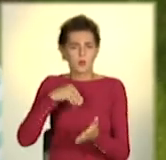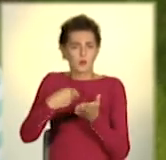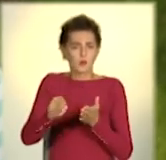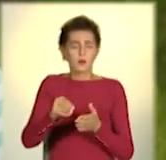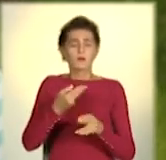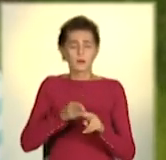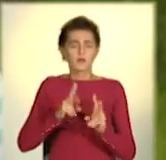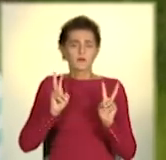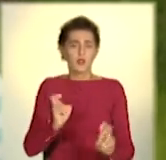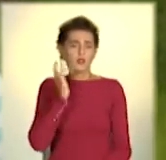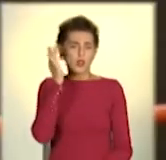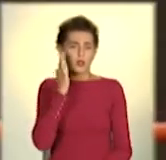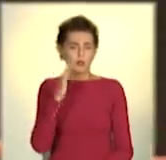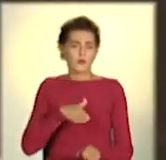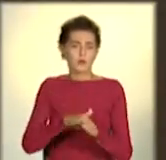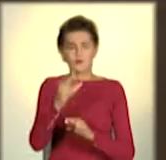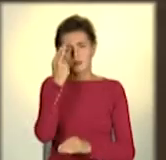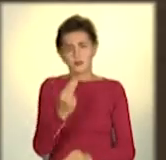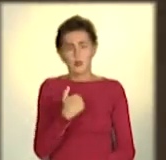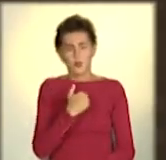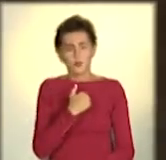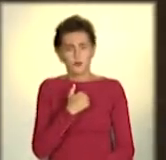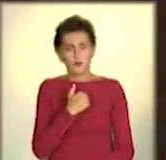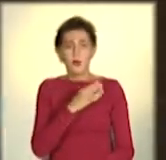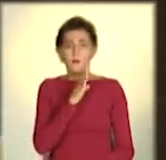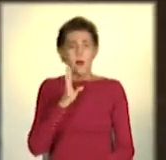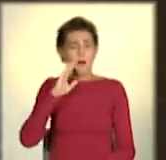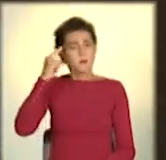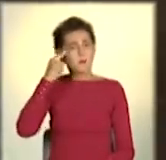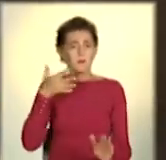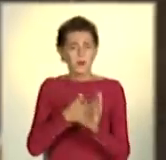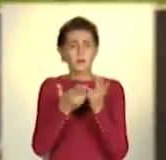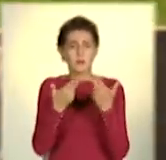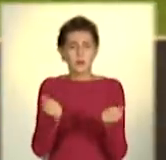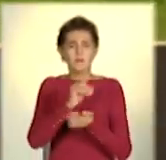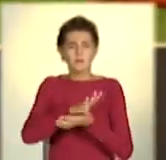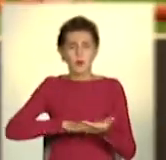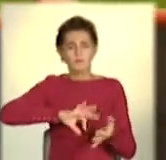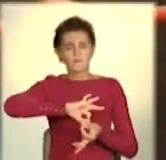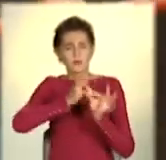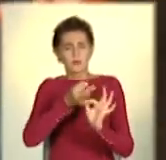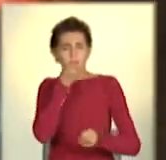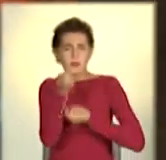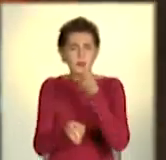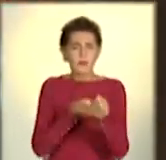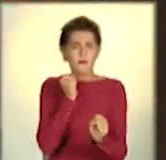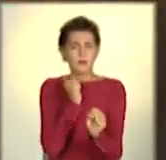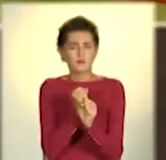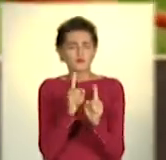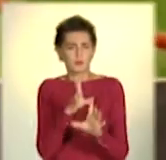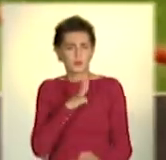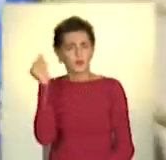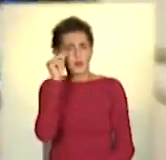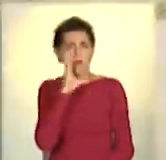– це надіжда, що він стане повноцінним. Мама усвідомлює, попереду кропітка робота, аби навчити дитину розмовляти.